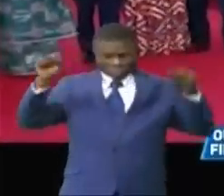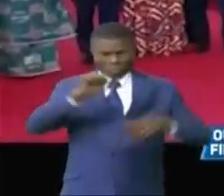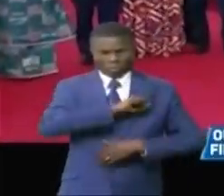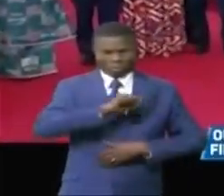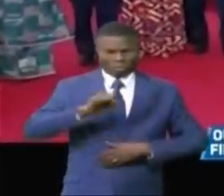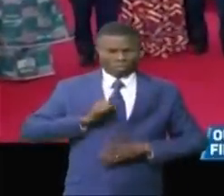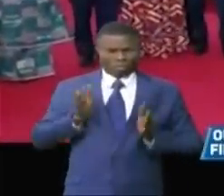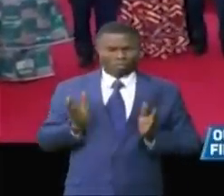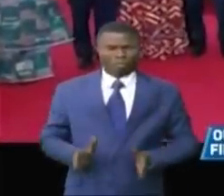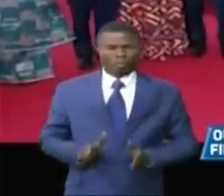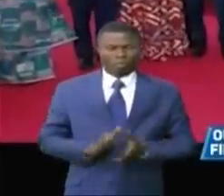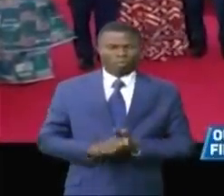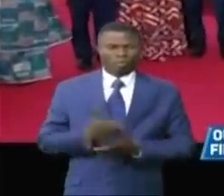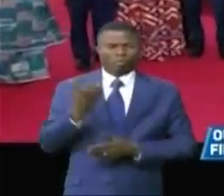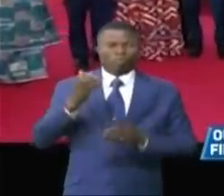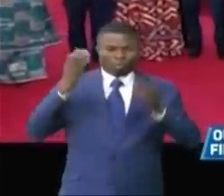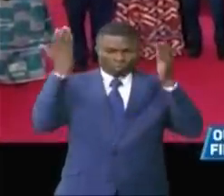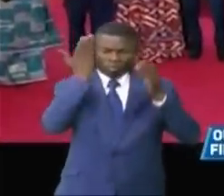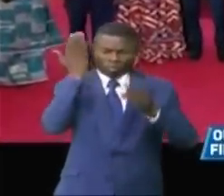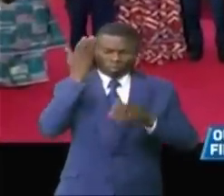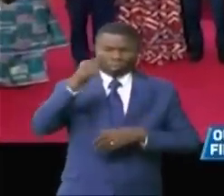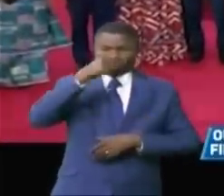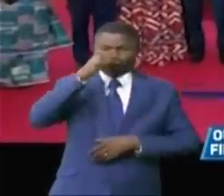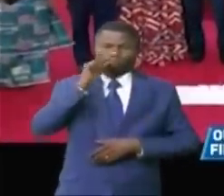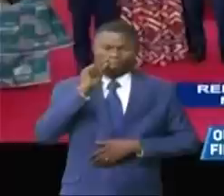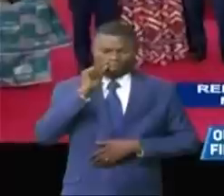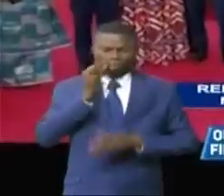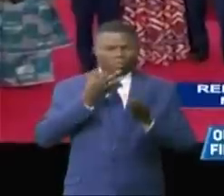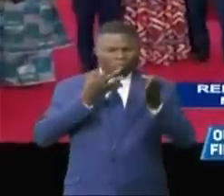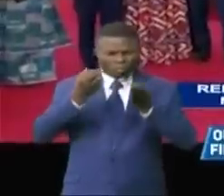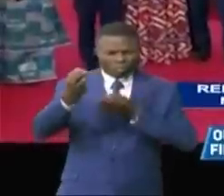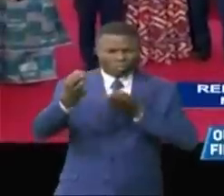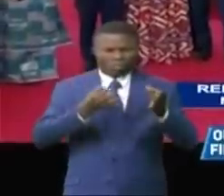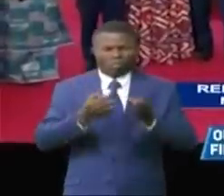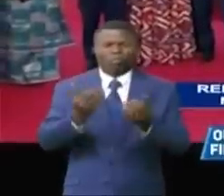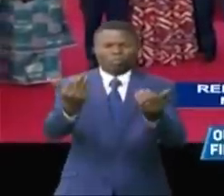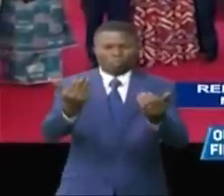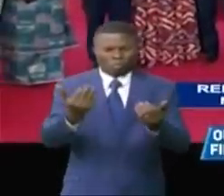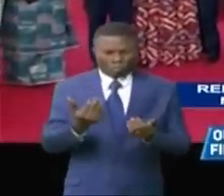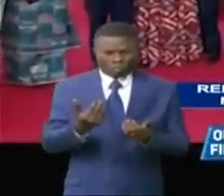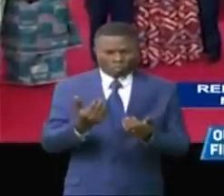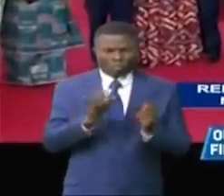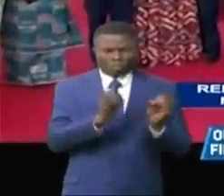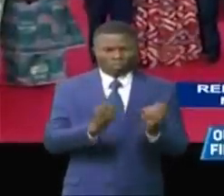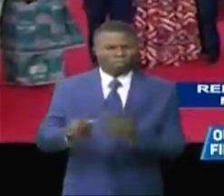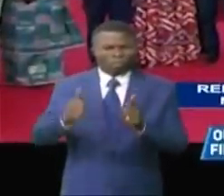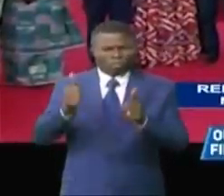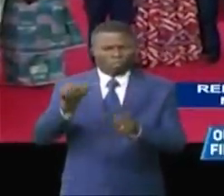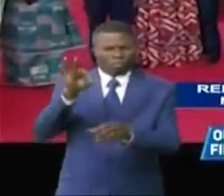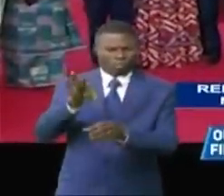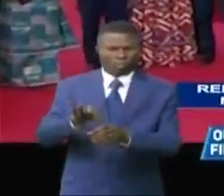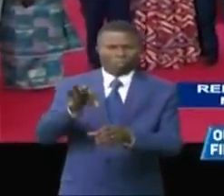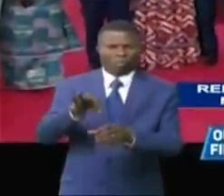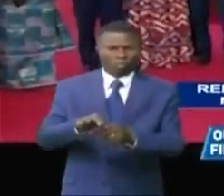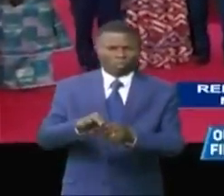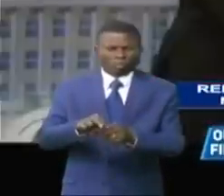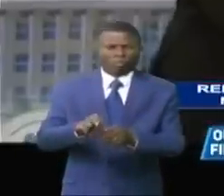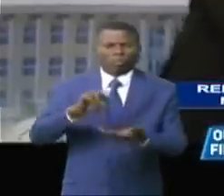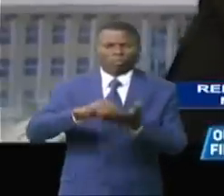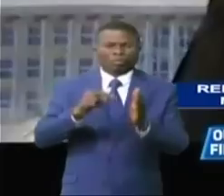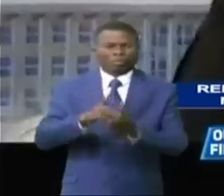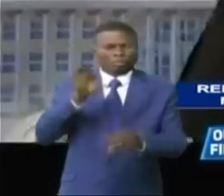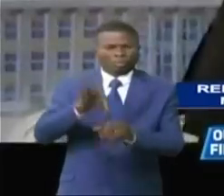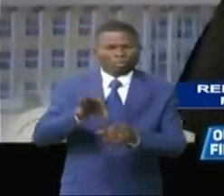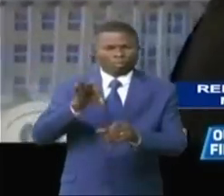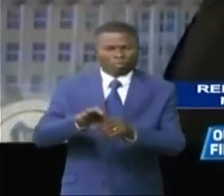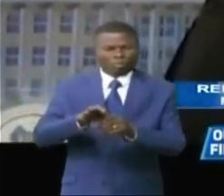du Parlement, Christophe Mbosoko-Diapwanga, a exprimé le vœu d'une bonne organisation des élections, c'est-à-dire des